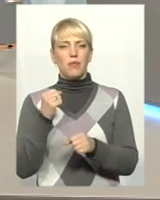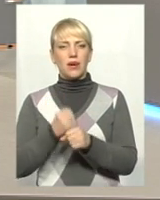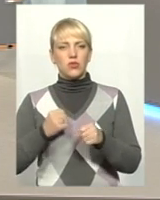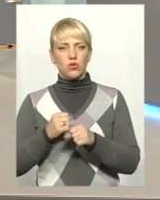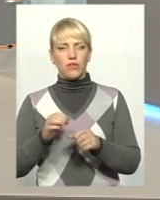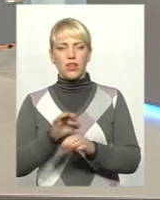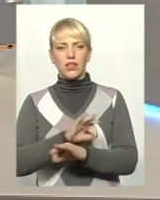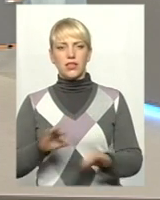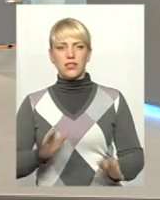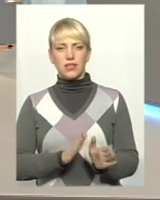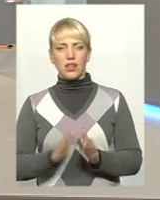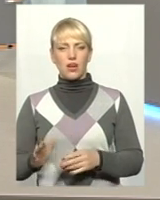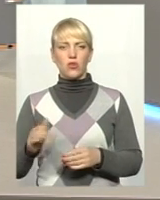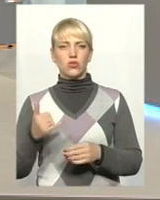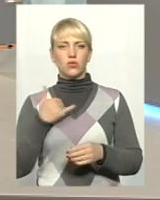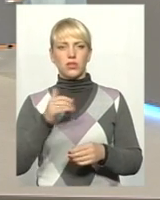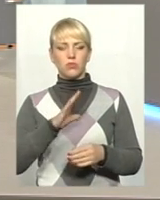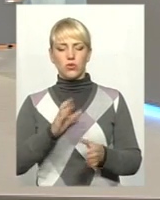злагоджено. Насамперед було